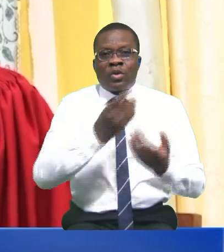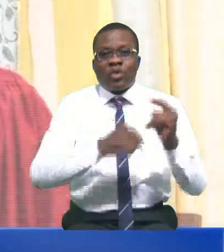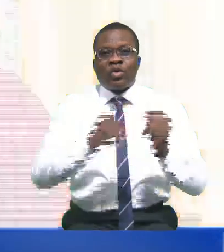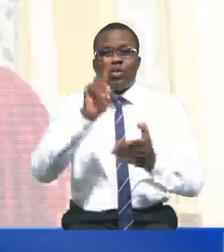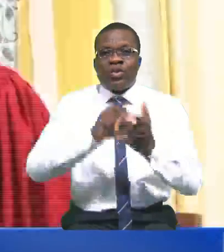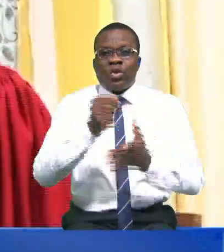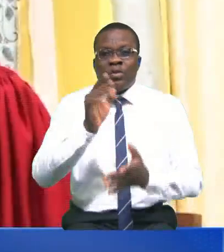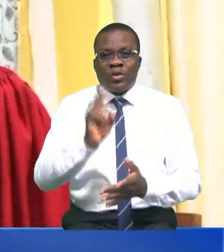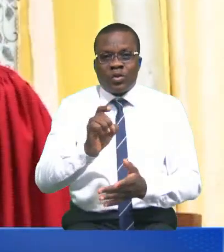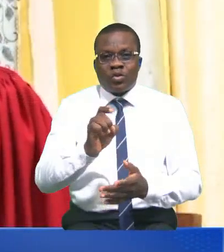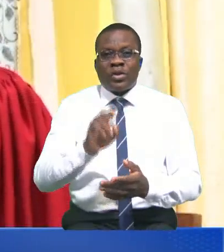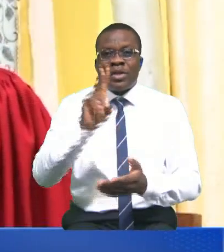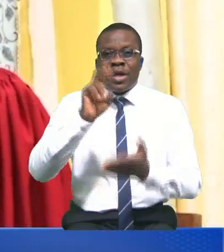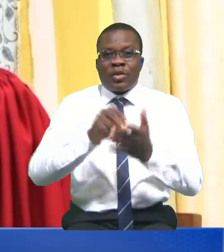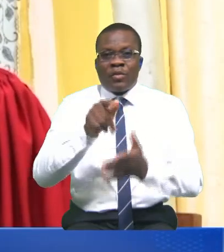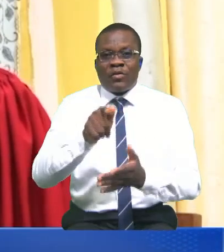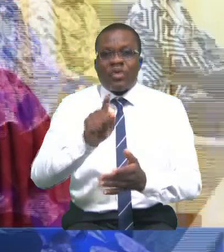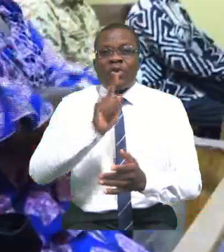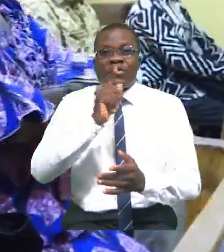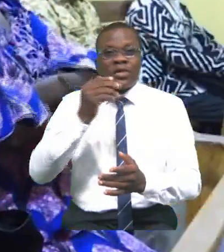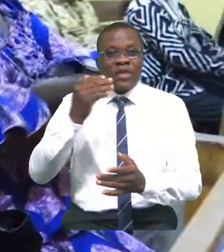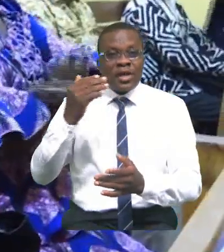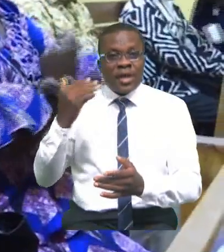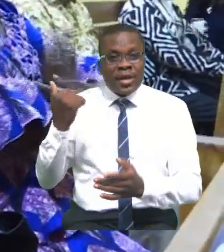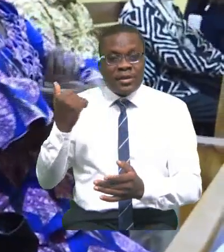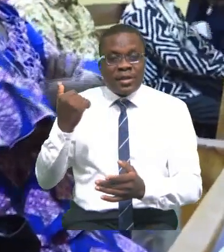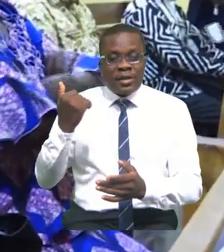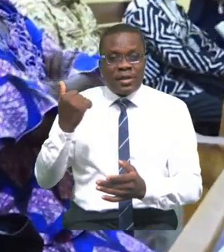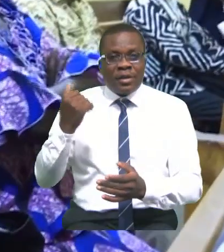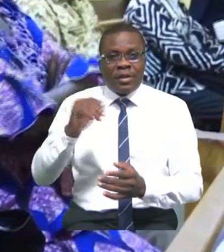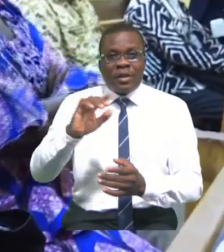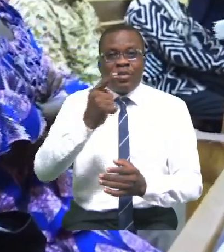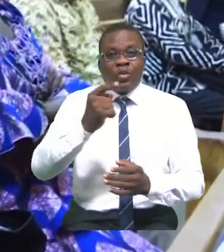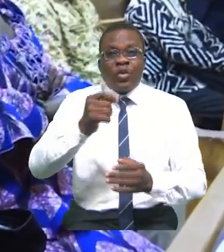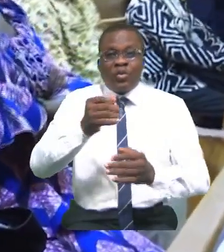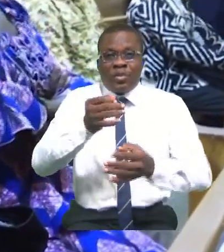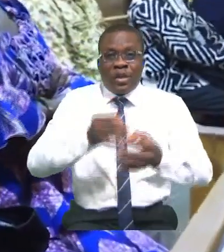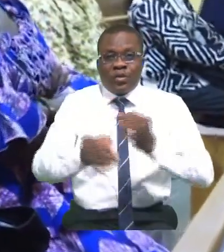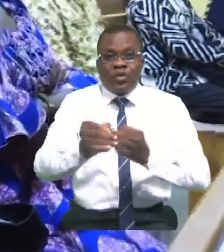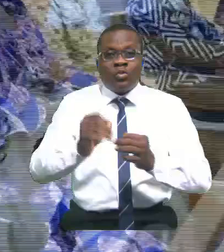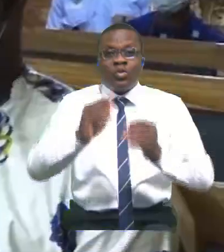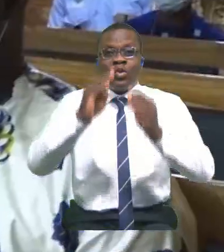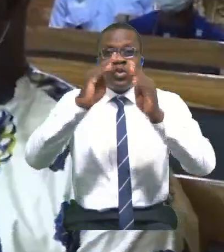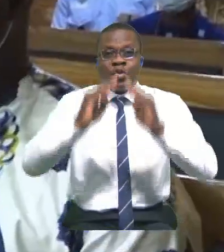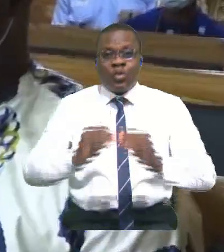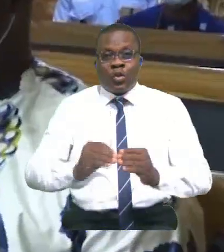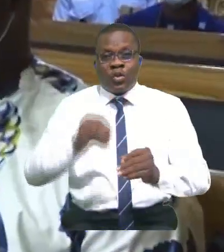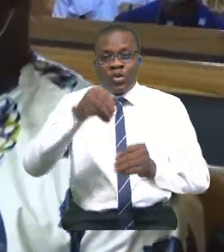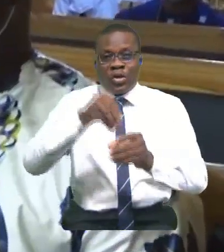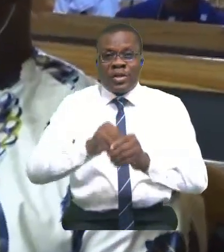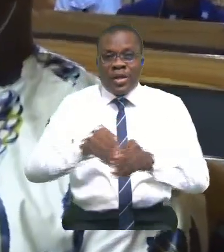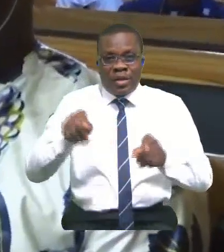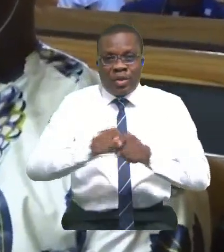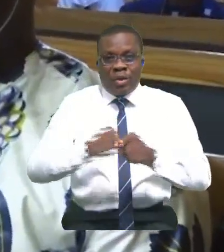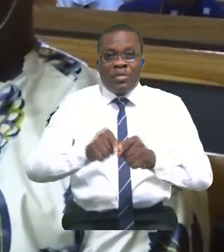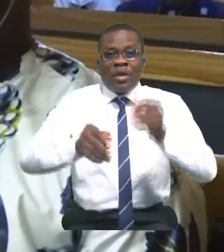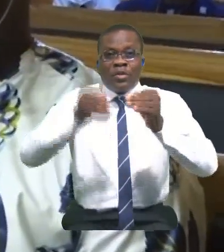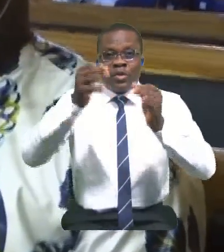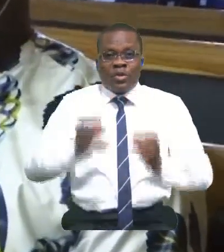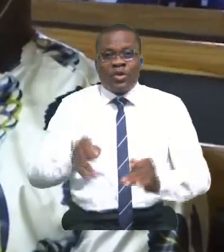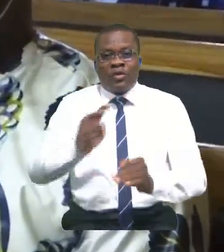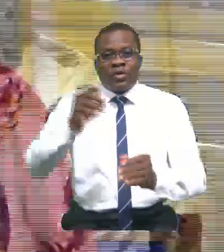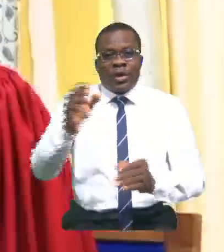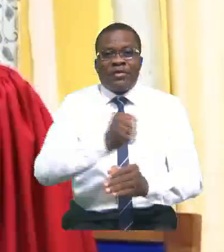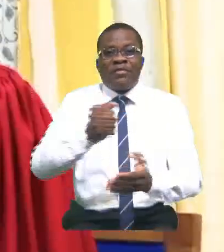à 2021 vous y étiez vous étiez également premier subtittu du procureur au sein du même parquet et vous y avez pris vos